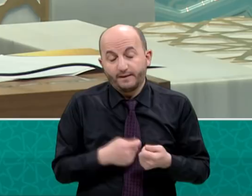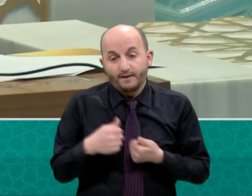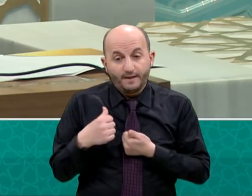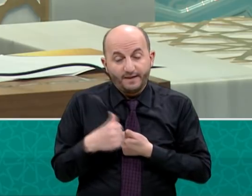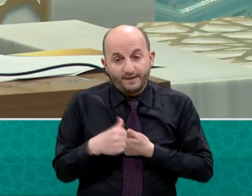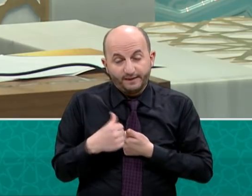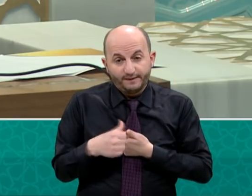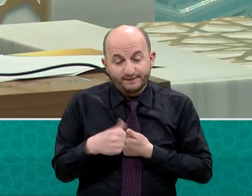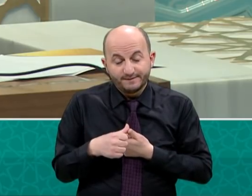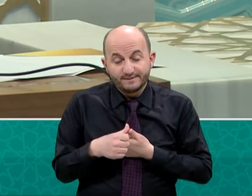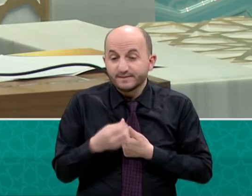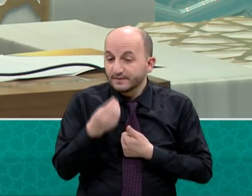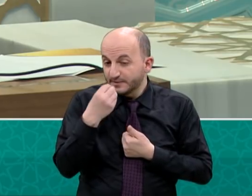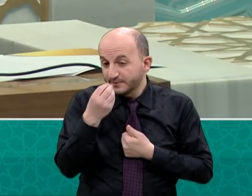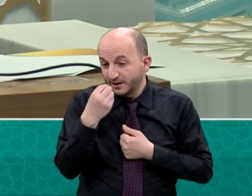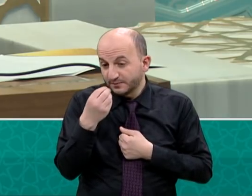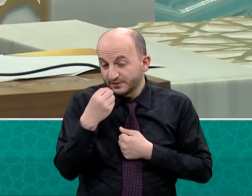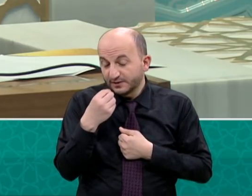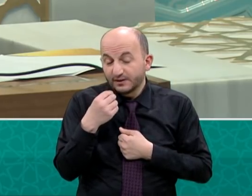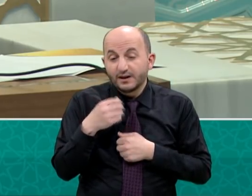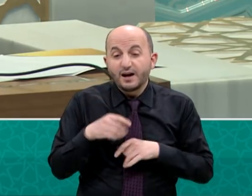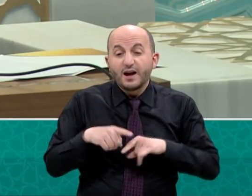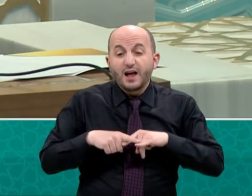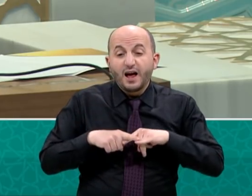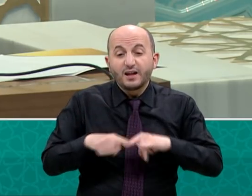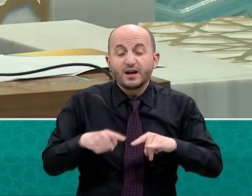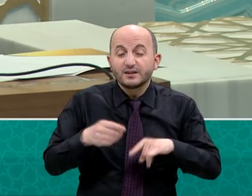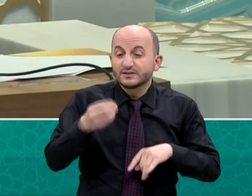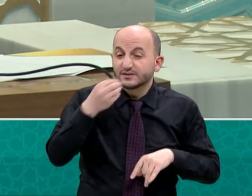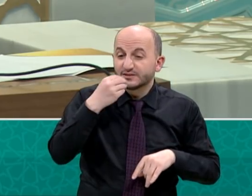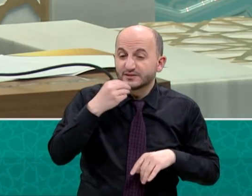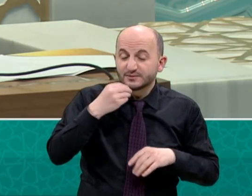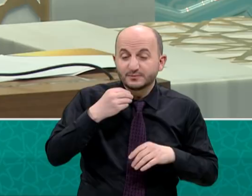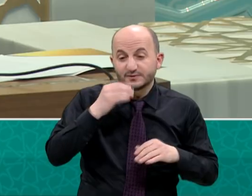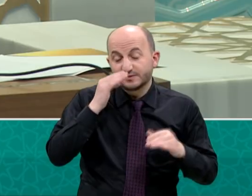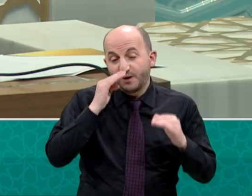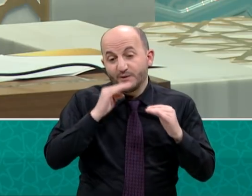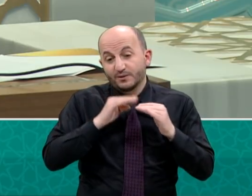eşimize ve aşımıza, helal rızkımıza sadakat göstermek.